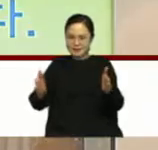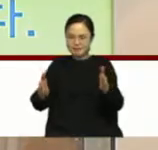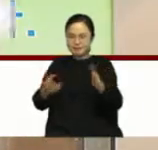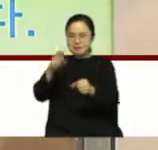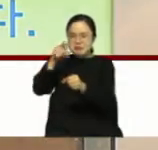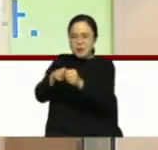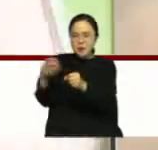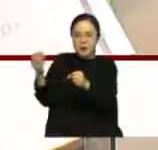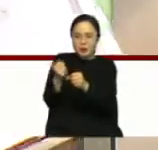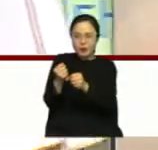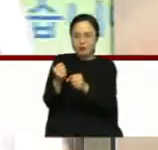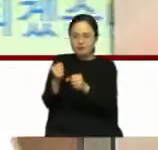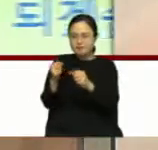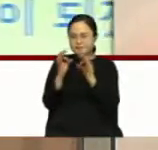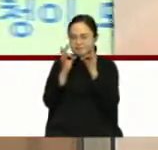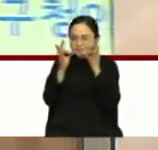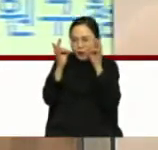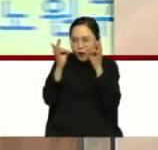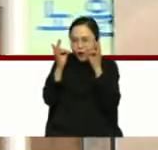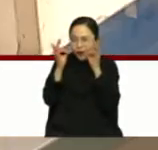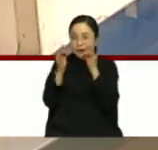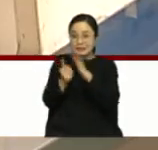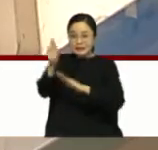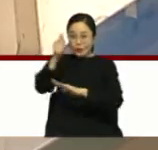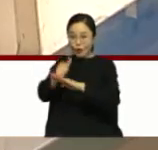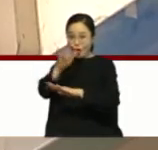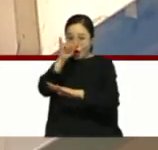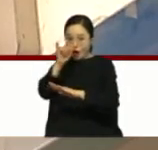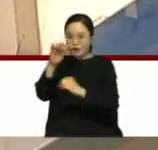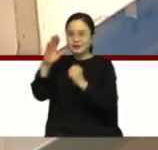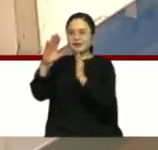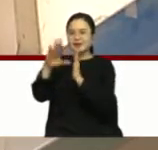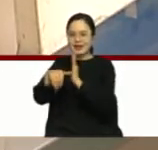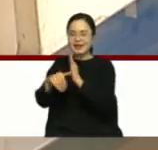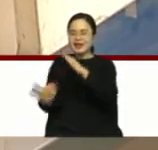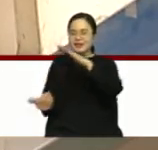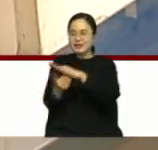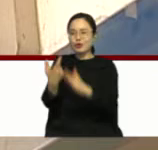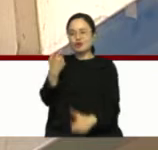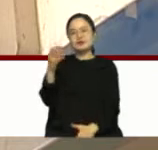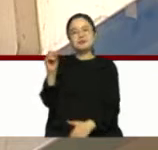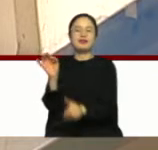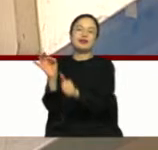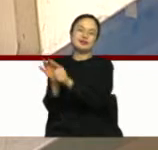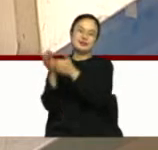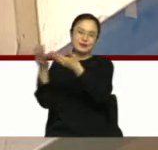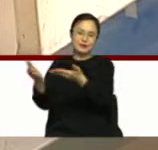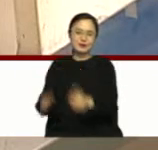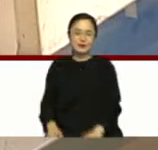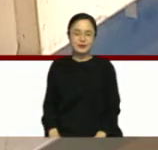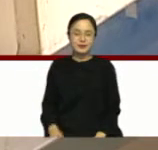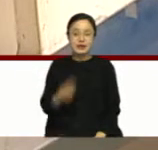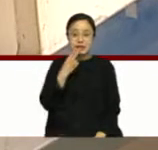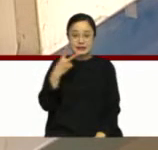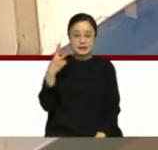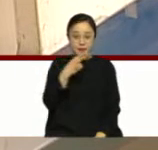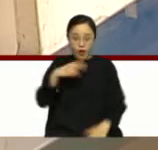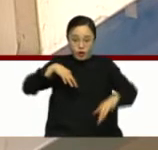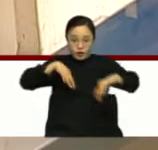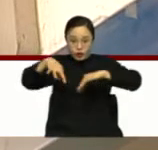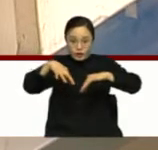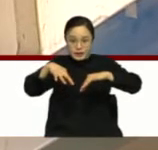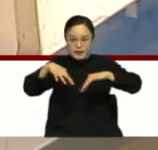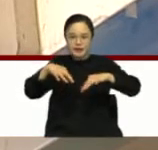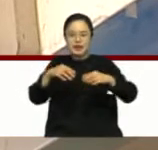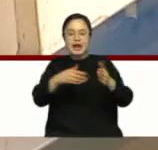60만원으로 인상한다고 밝혔습니다 금연구역 또 확대합니다 하천 병과 자전거 도로 등에서 담배를 피울 수